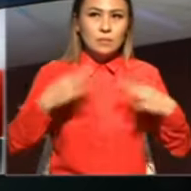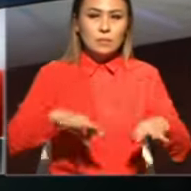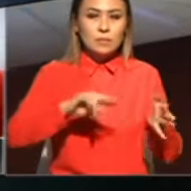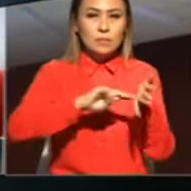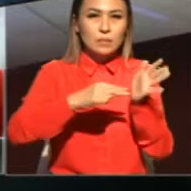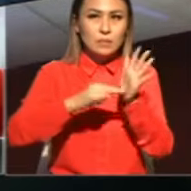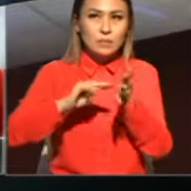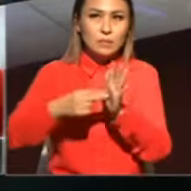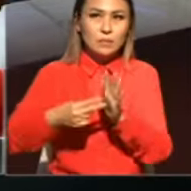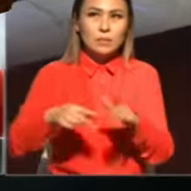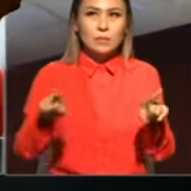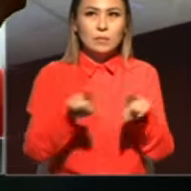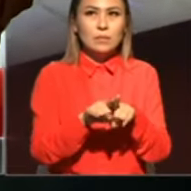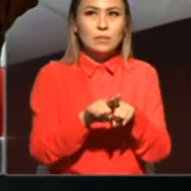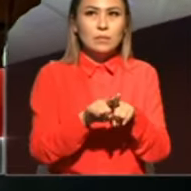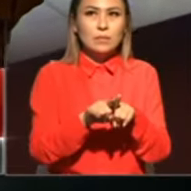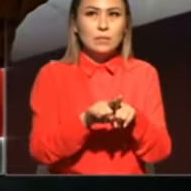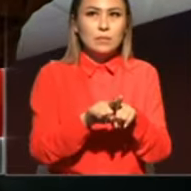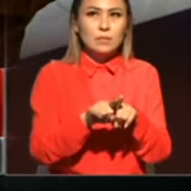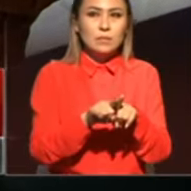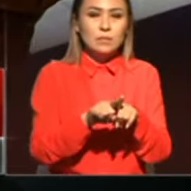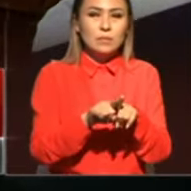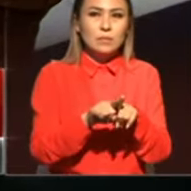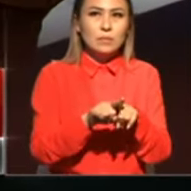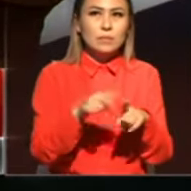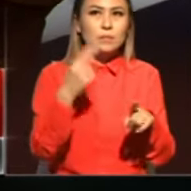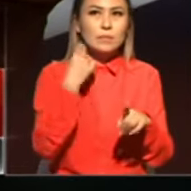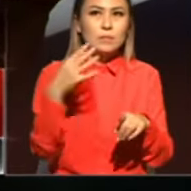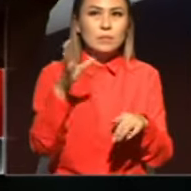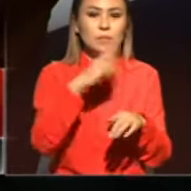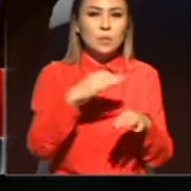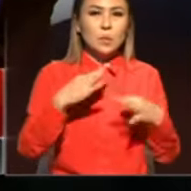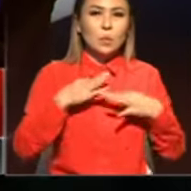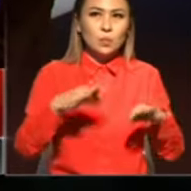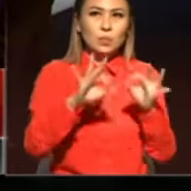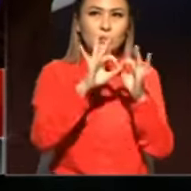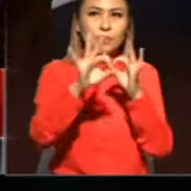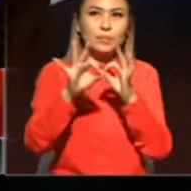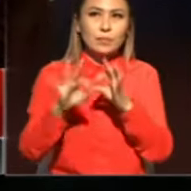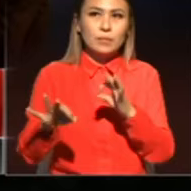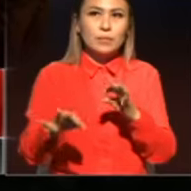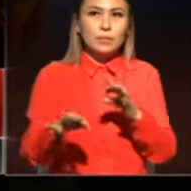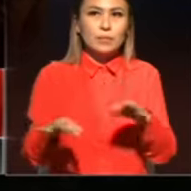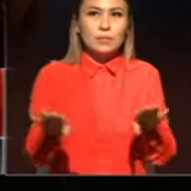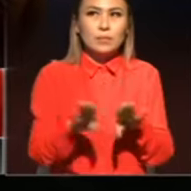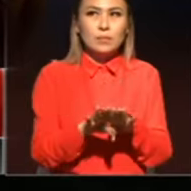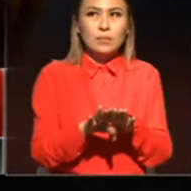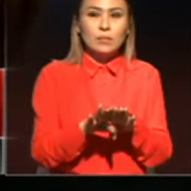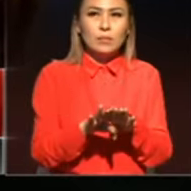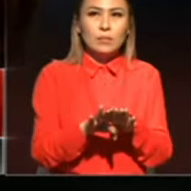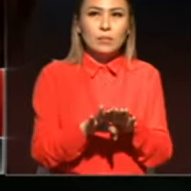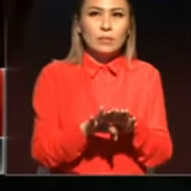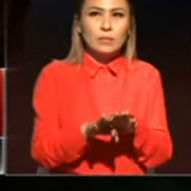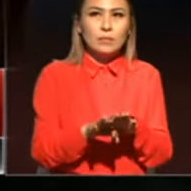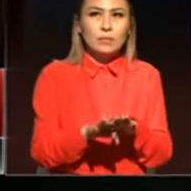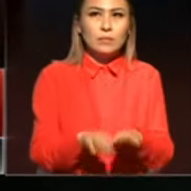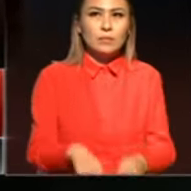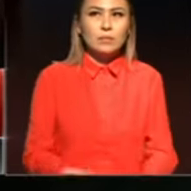ғой. Сол салада өзінің несін жаңағы қарыздарын бәрін құтылып отырады. Сонда қауіп доминирует етіп